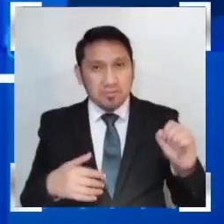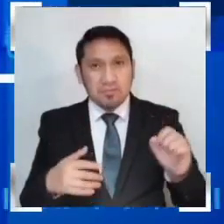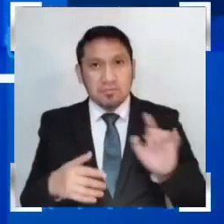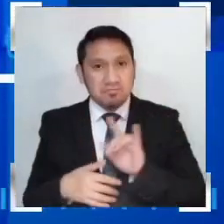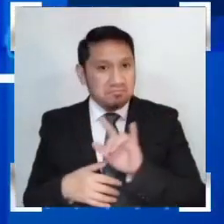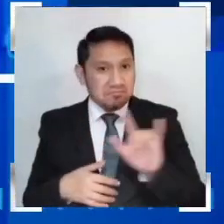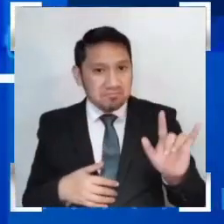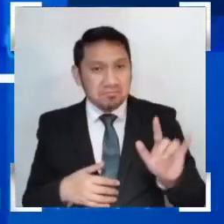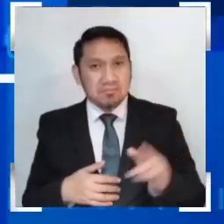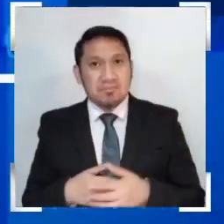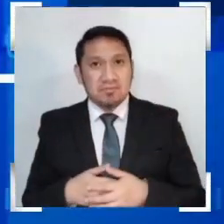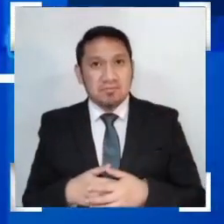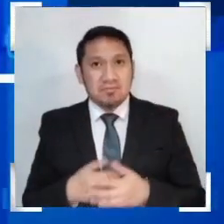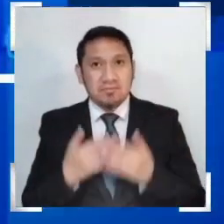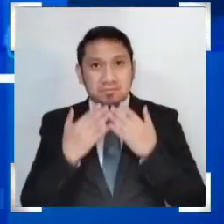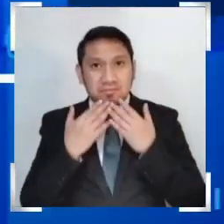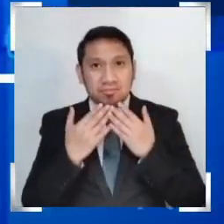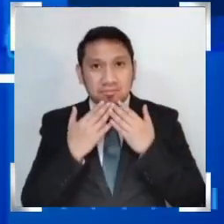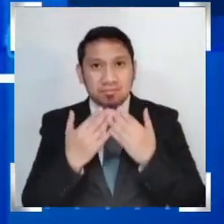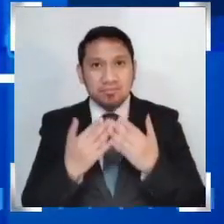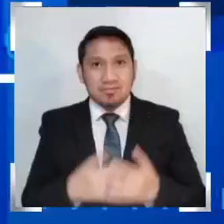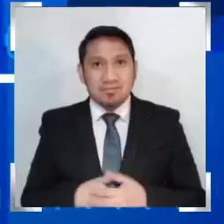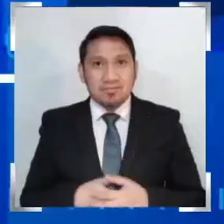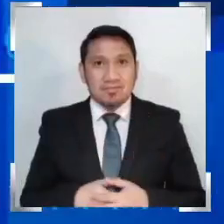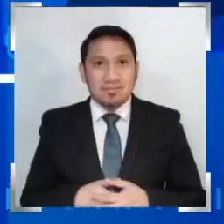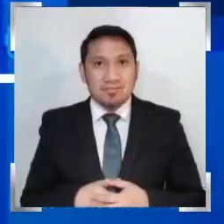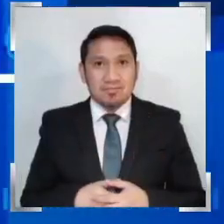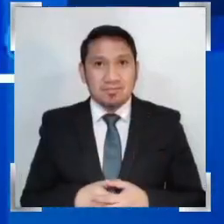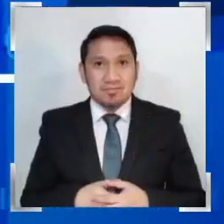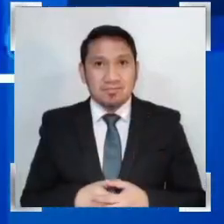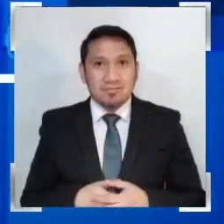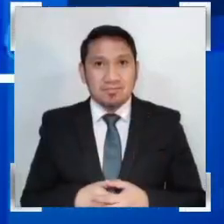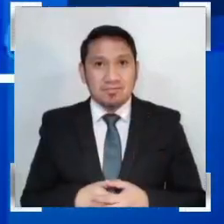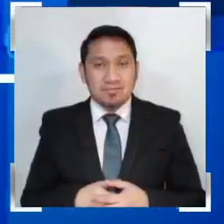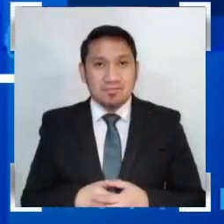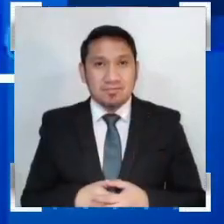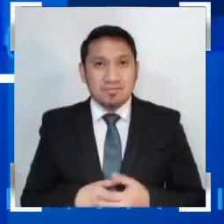Salamat po. Ako si Aubrey Carampel, ang inyong saksi.